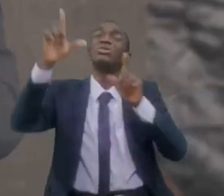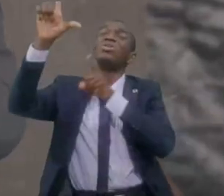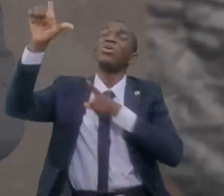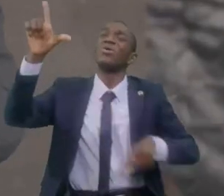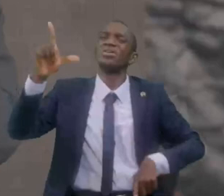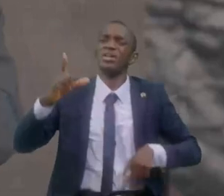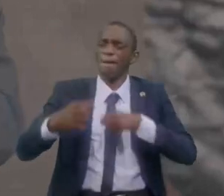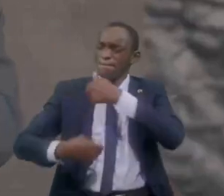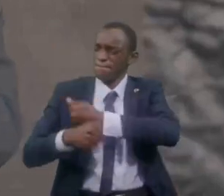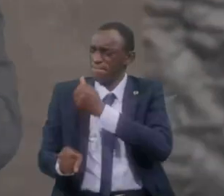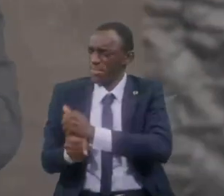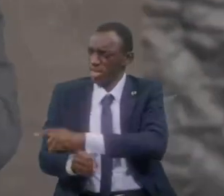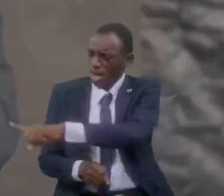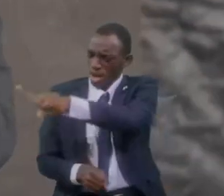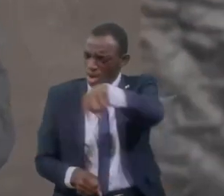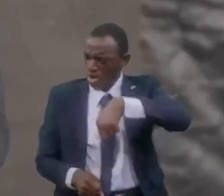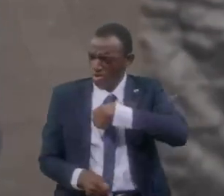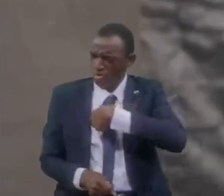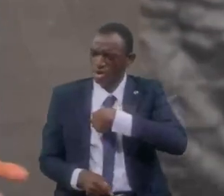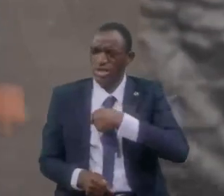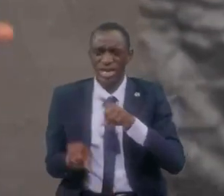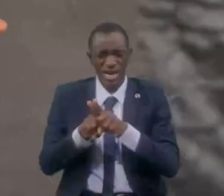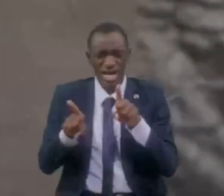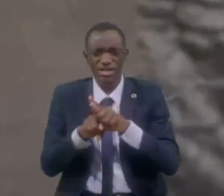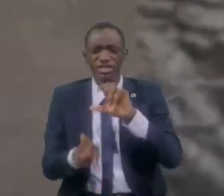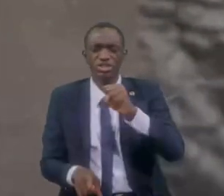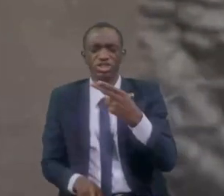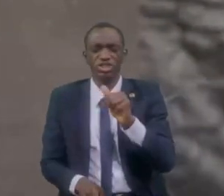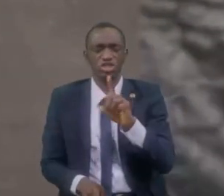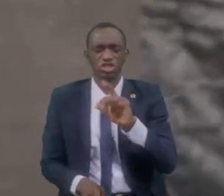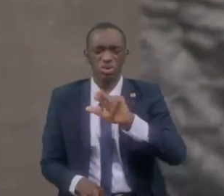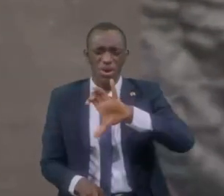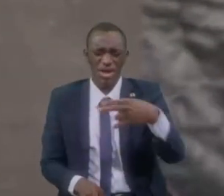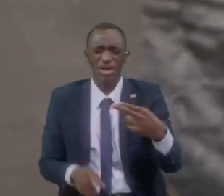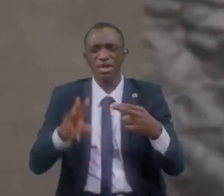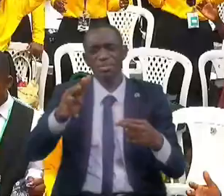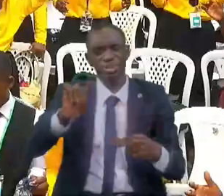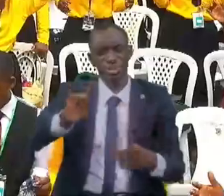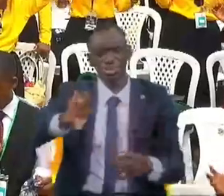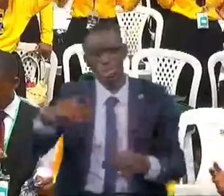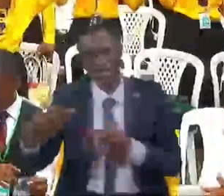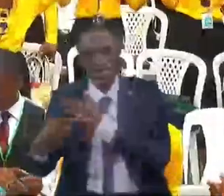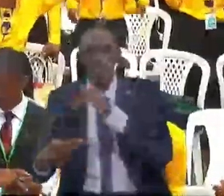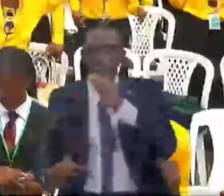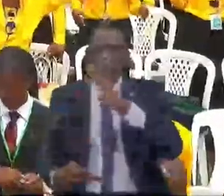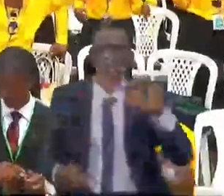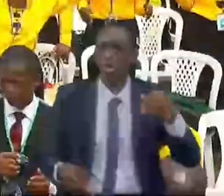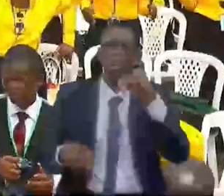Seigneur, que Shadrach, Meshach et Abednego se lèvent.